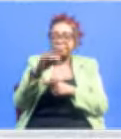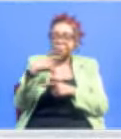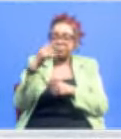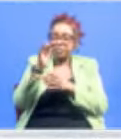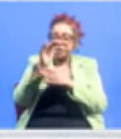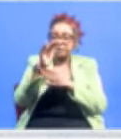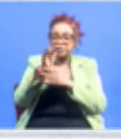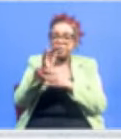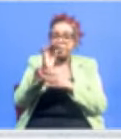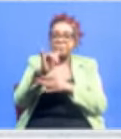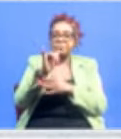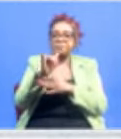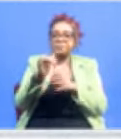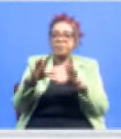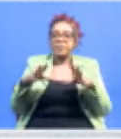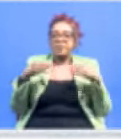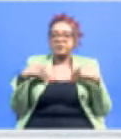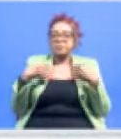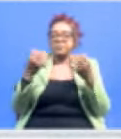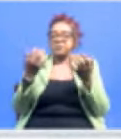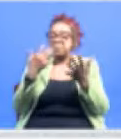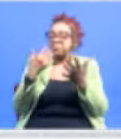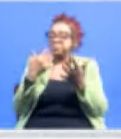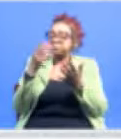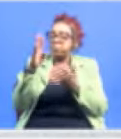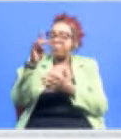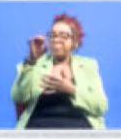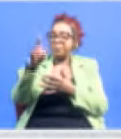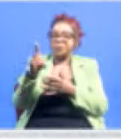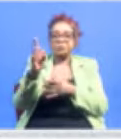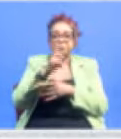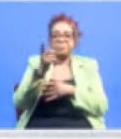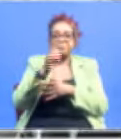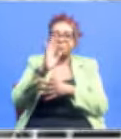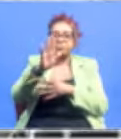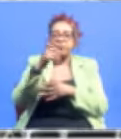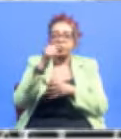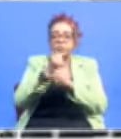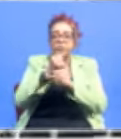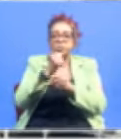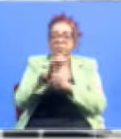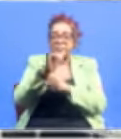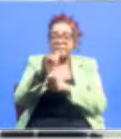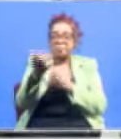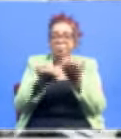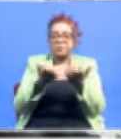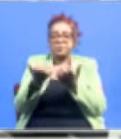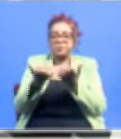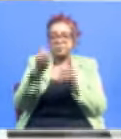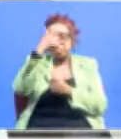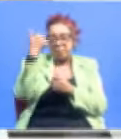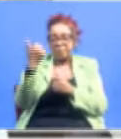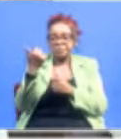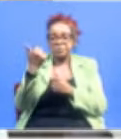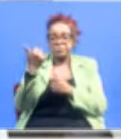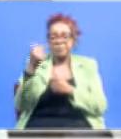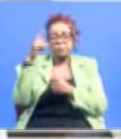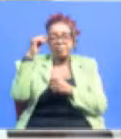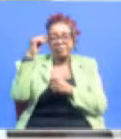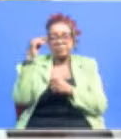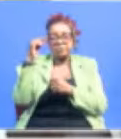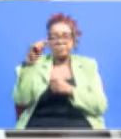kuanyima dhamana akidai kwamba ni baadhi ya washukio wakuu wanaoendesha biashara Hiyo haramu pwani ya Kenya